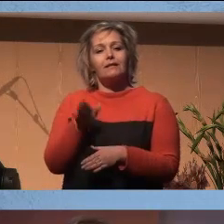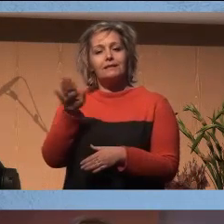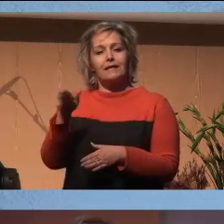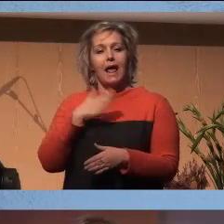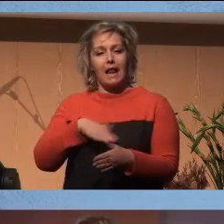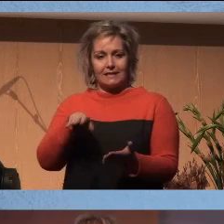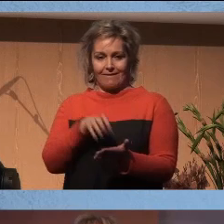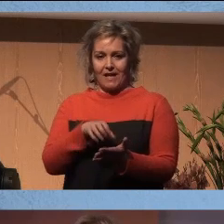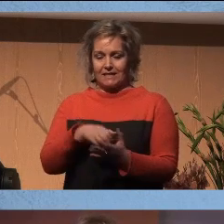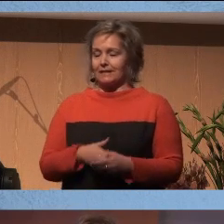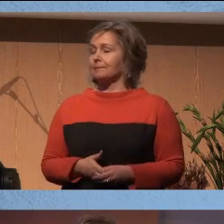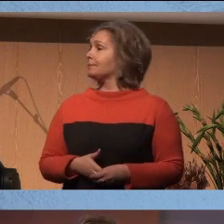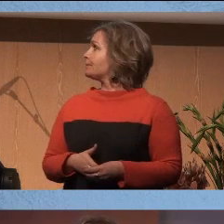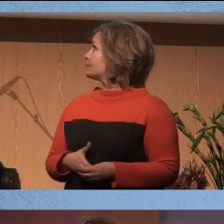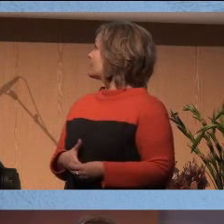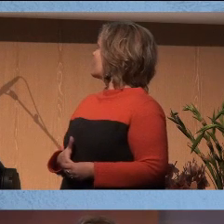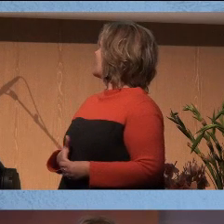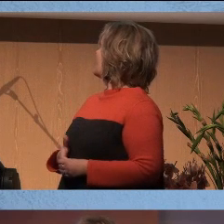helsevesen.